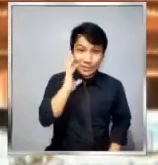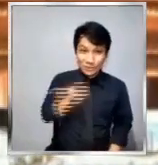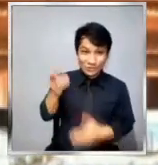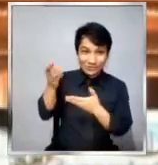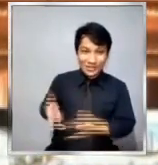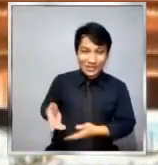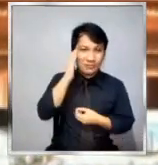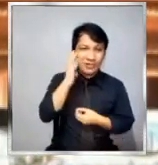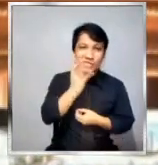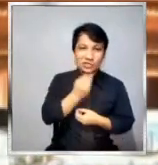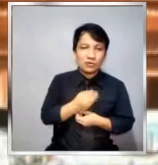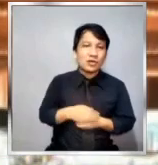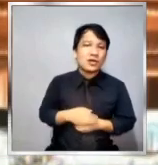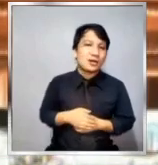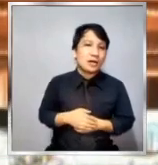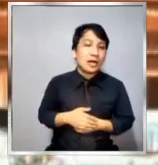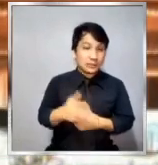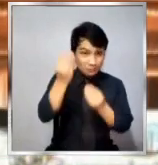malaman ng tao